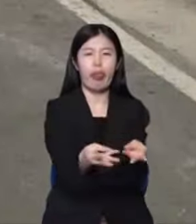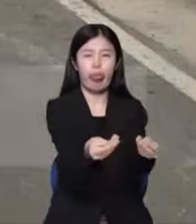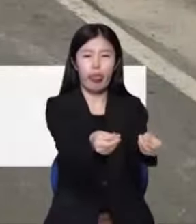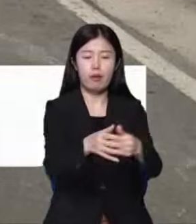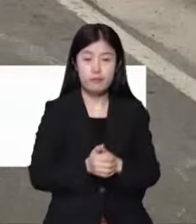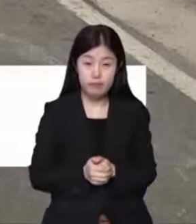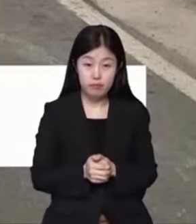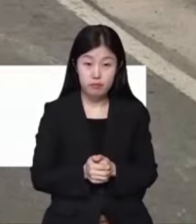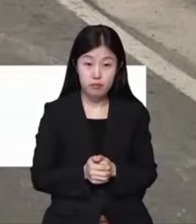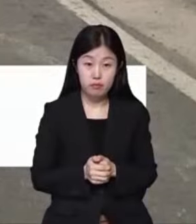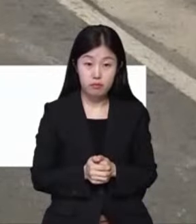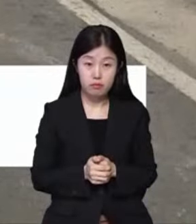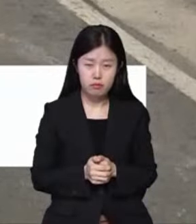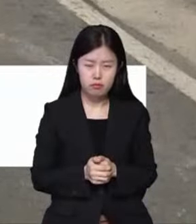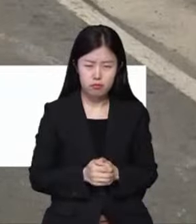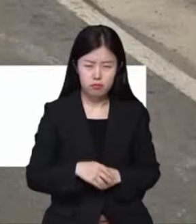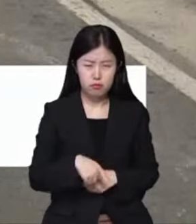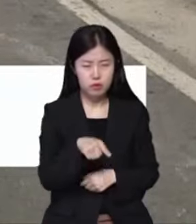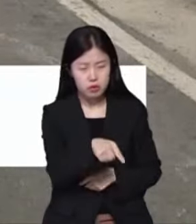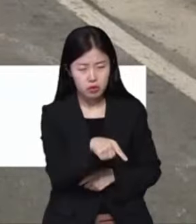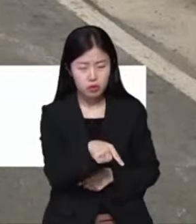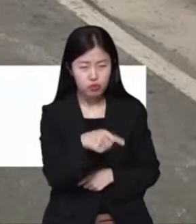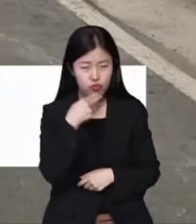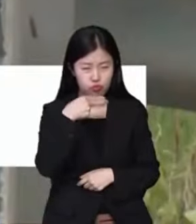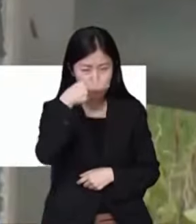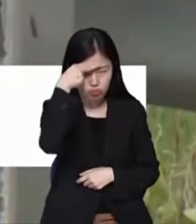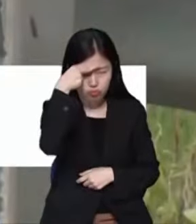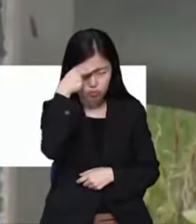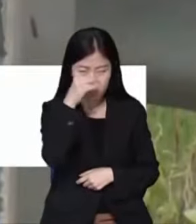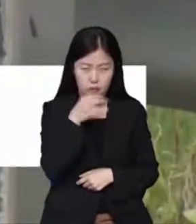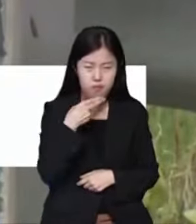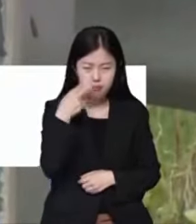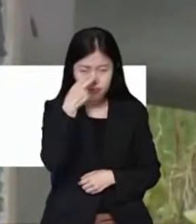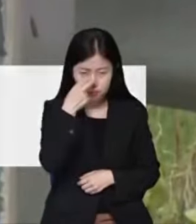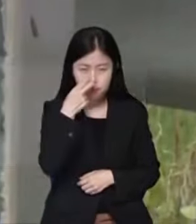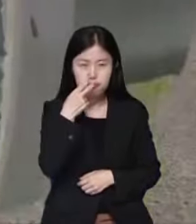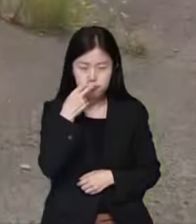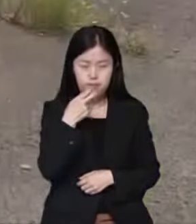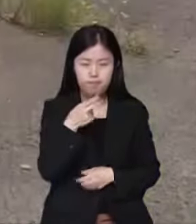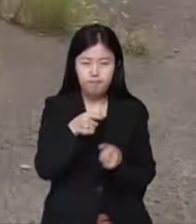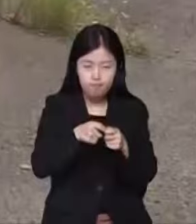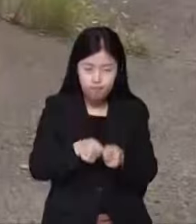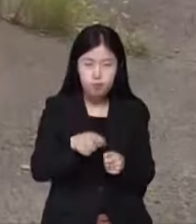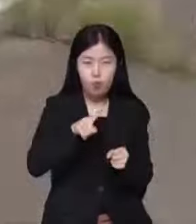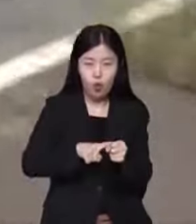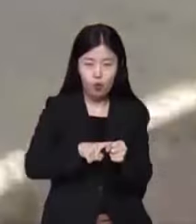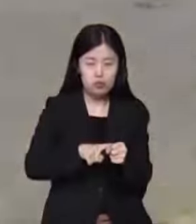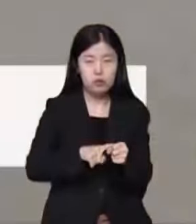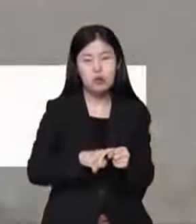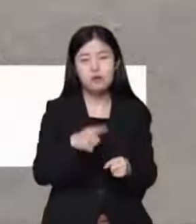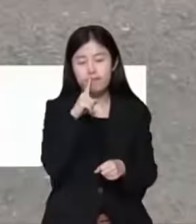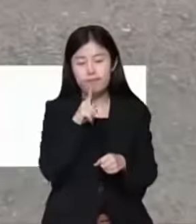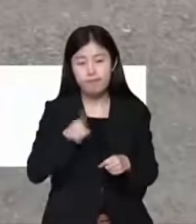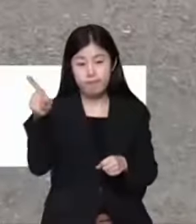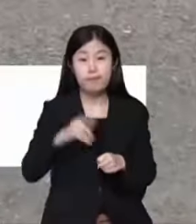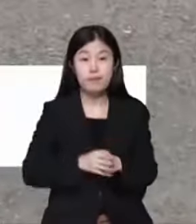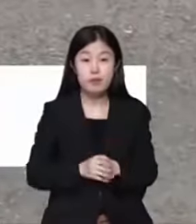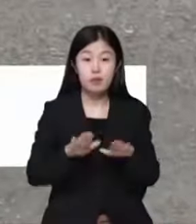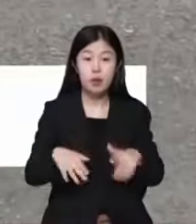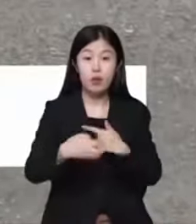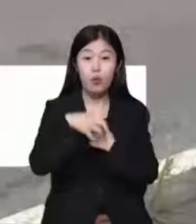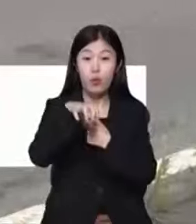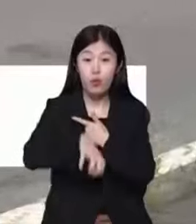말고는 진실규명을 읽고 그 조금 발표에 대한 신청을 했어요. 전남 나주에서 음주 단속을 피해 도주하던